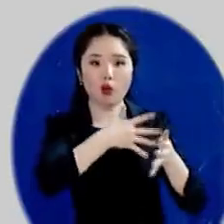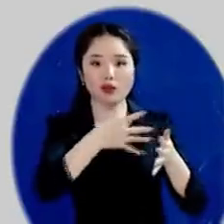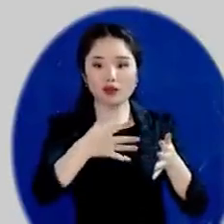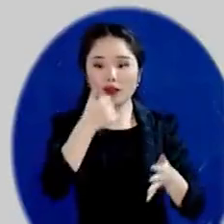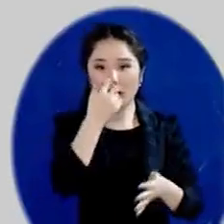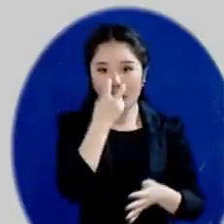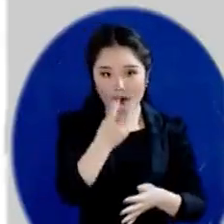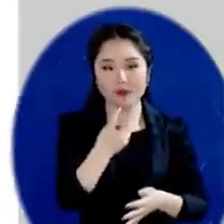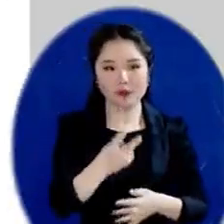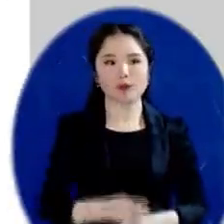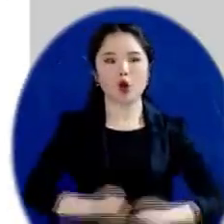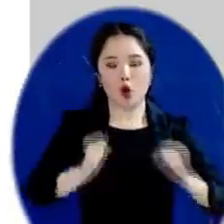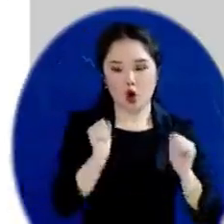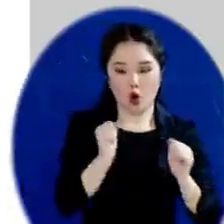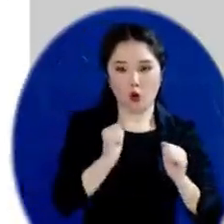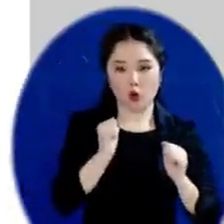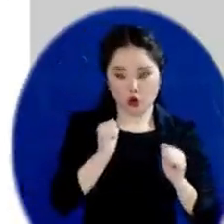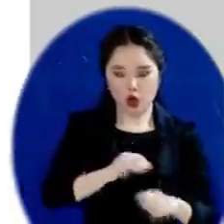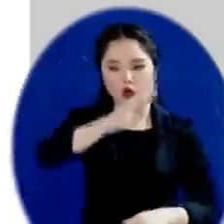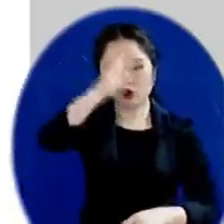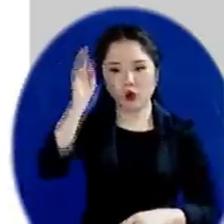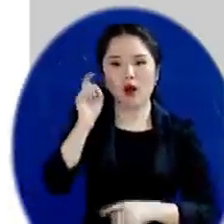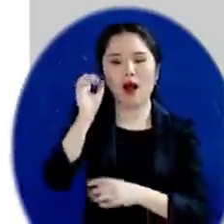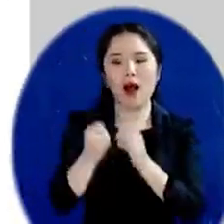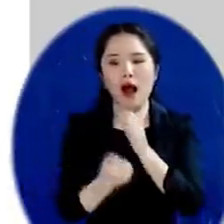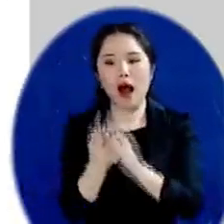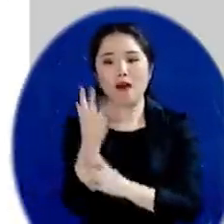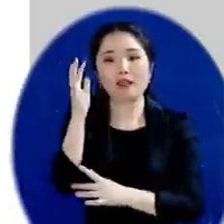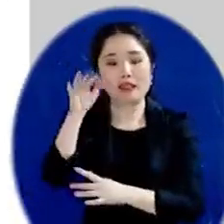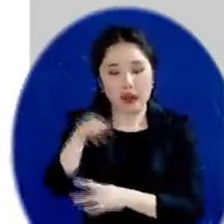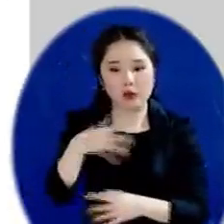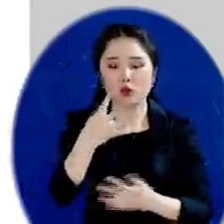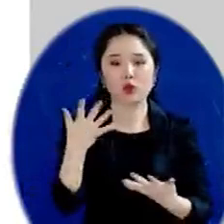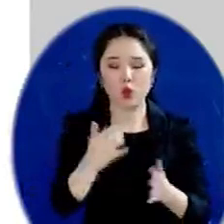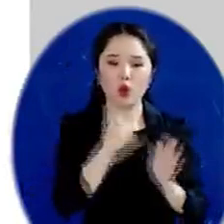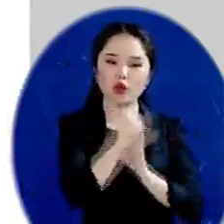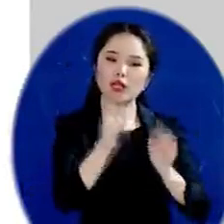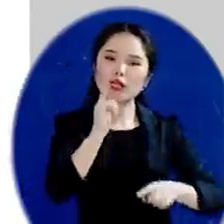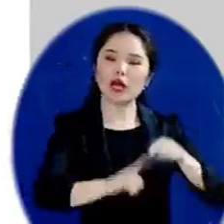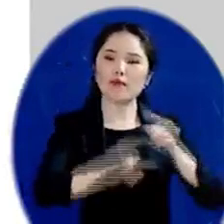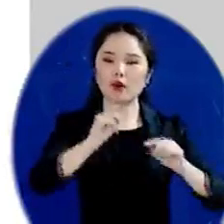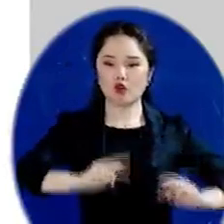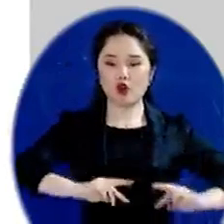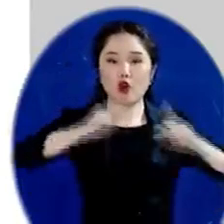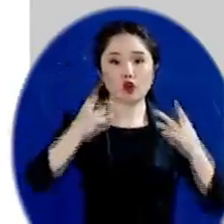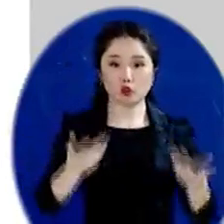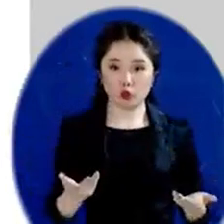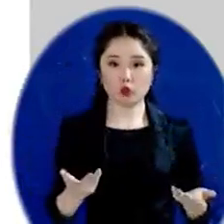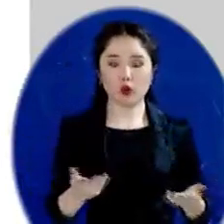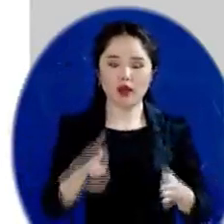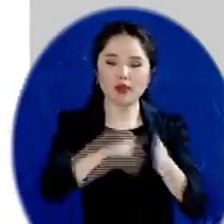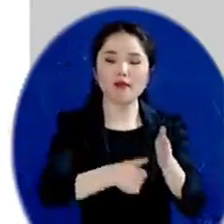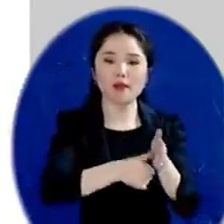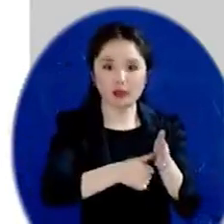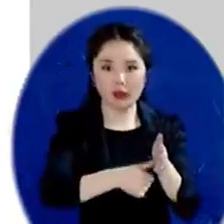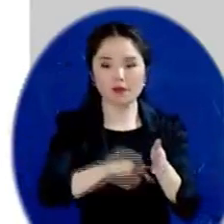хүснэгтийг ажиллая. Өвөл, зун, хавар, намар гэсэн дөрвөн улирал байгальд ямар өөрчлөлт гардаг вэ?